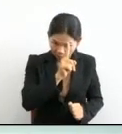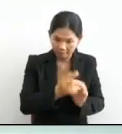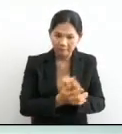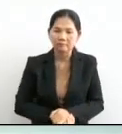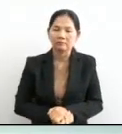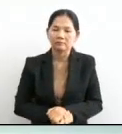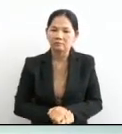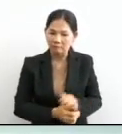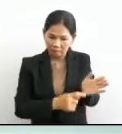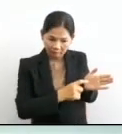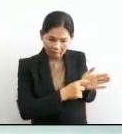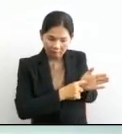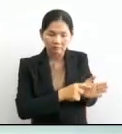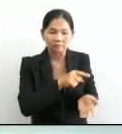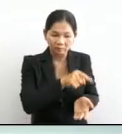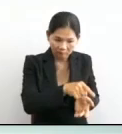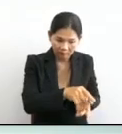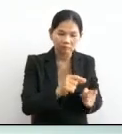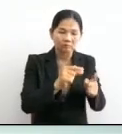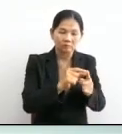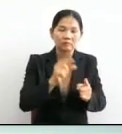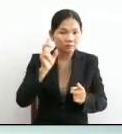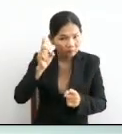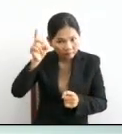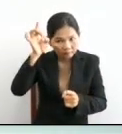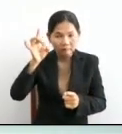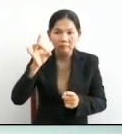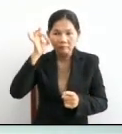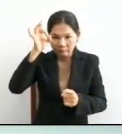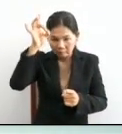con sẽ xế tha quần dơ bia chà